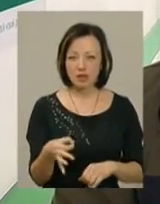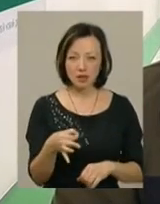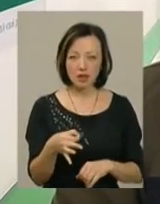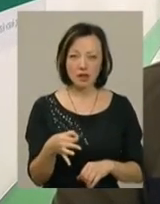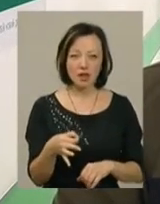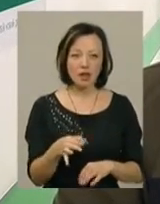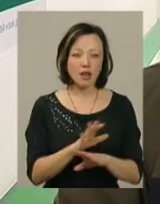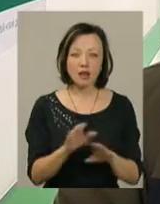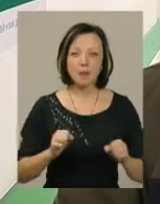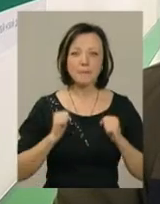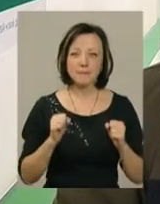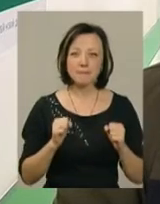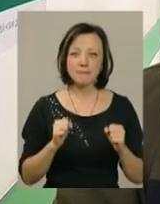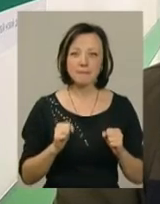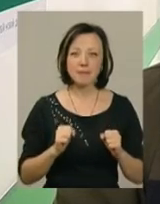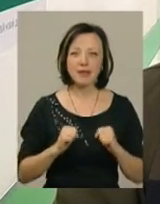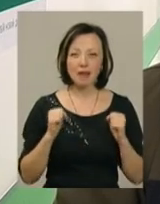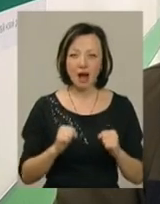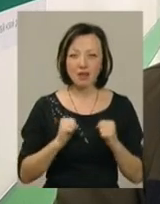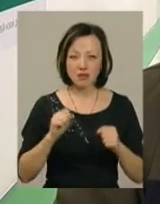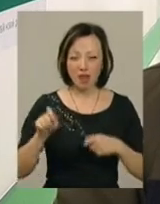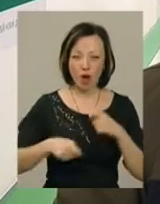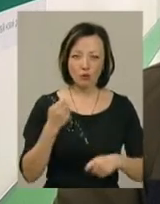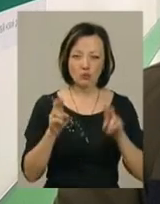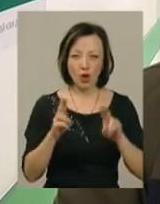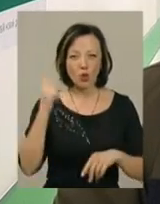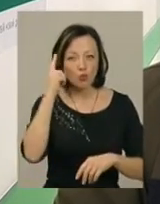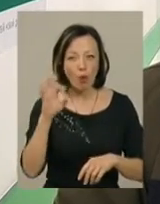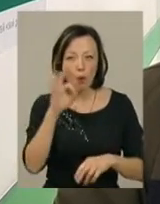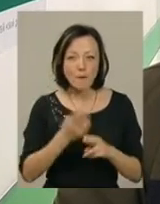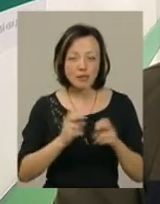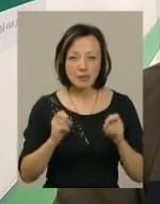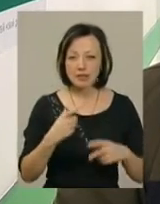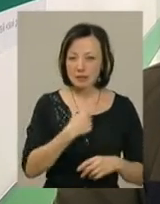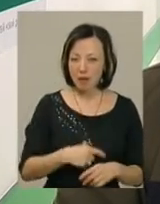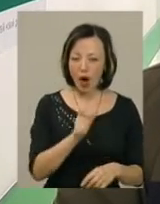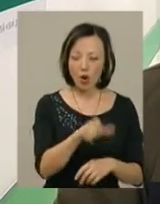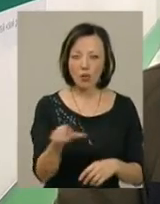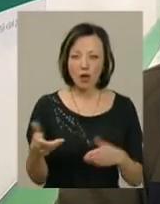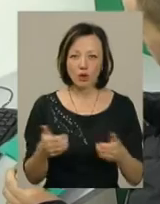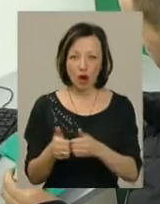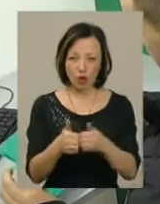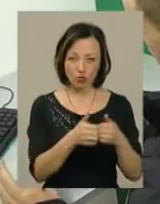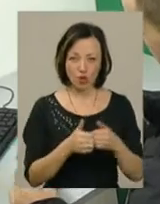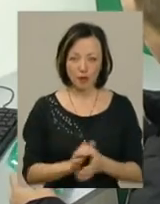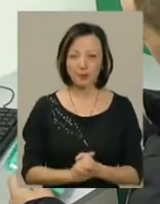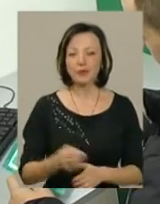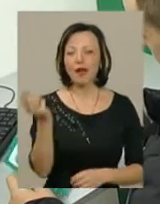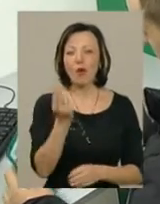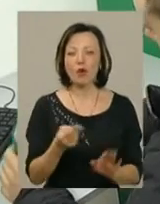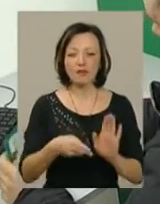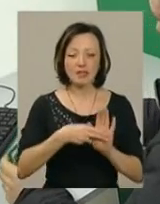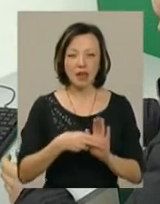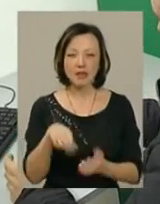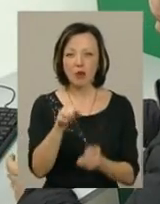не пытается обходить стороной и думает о безопасности себя и тех людей, которые его окружают. Кольорові стікери «За